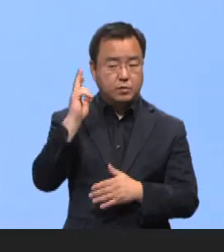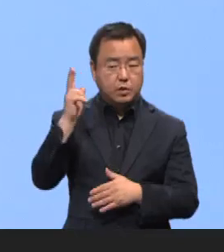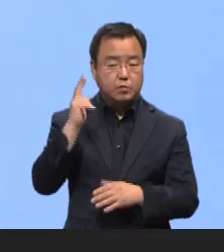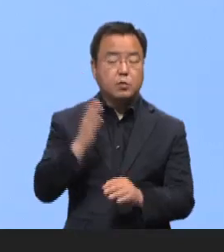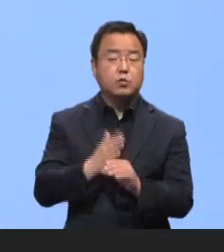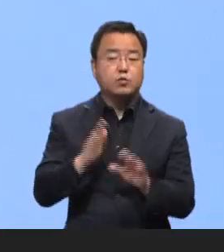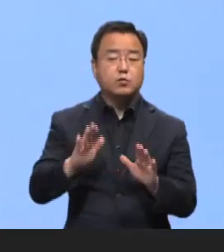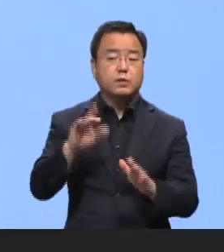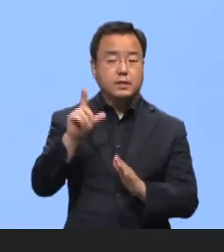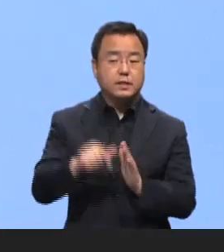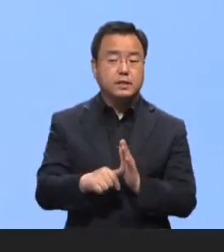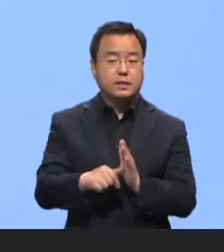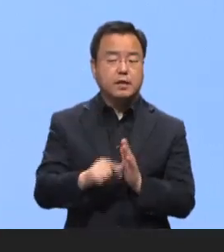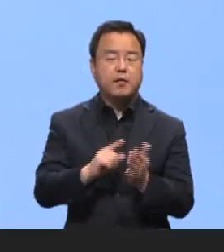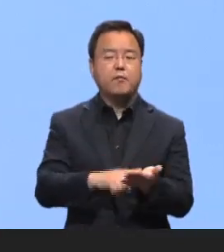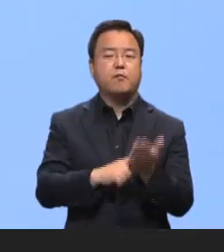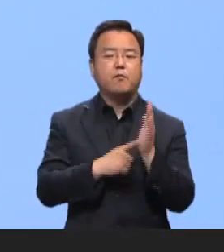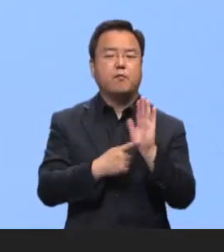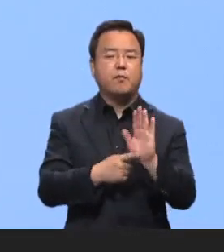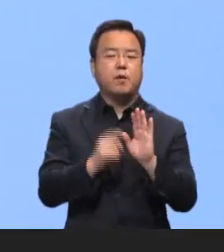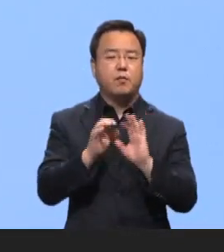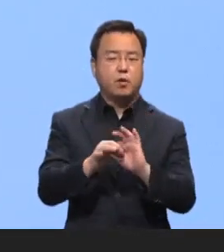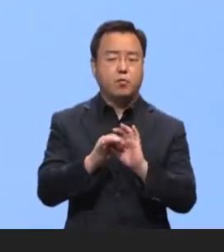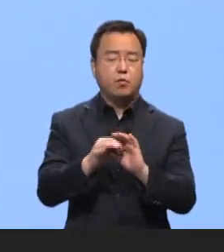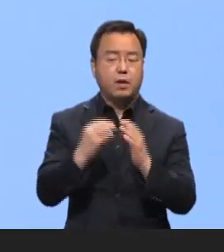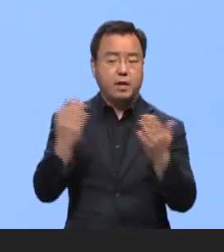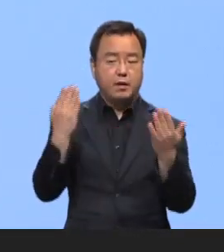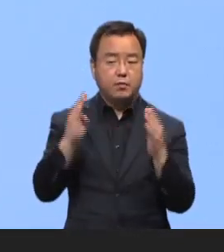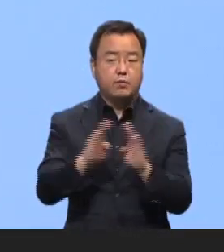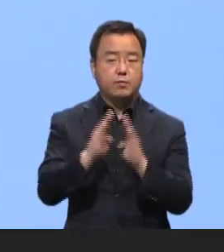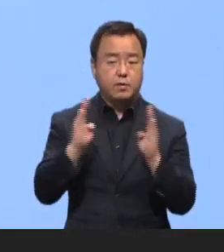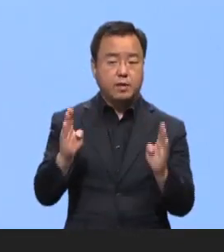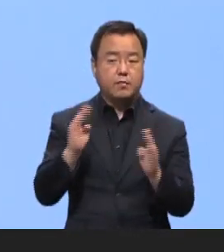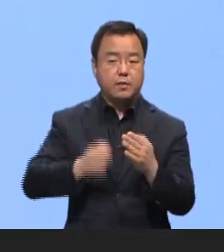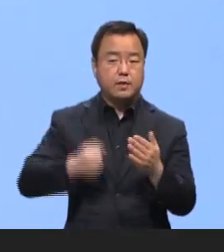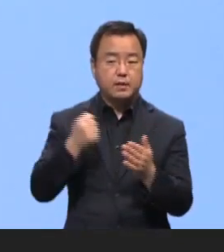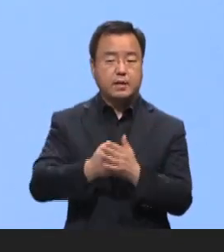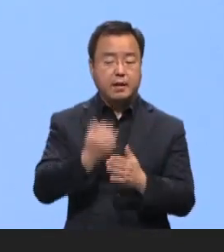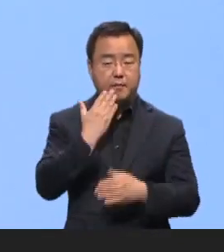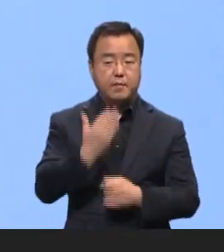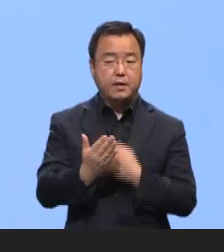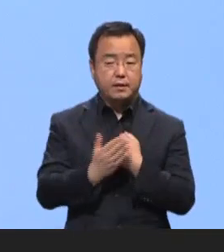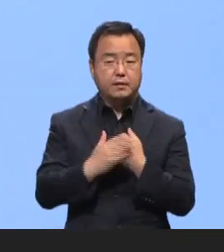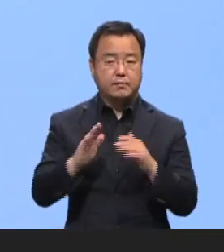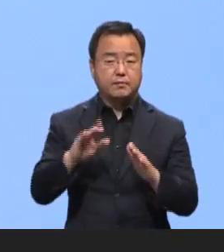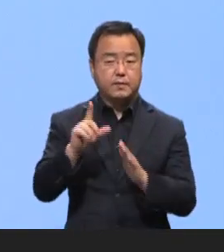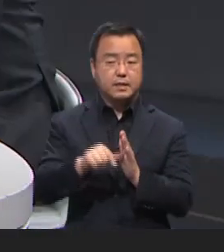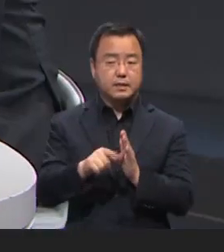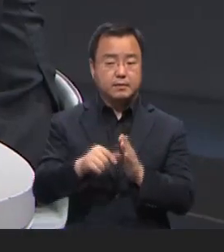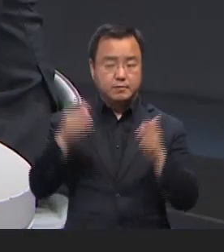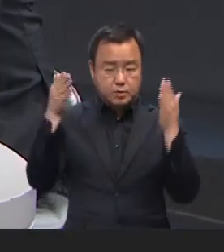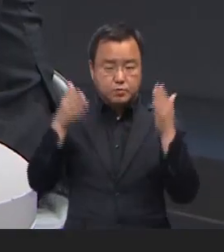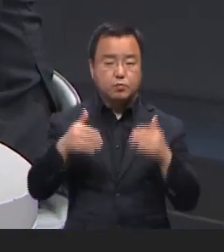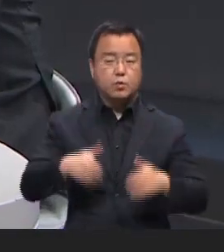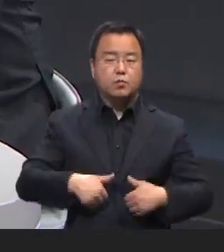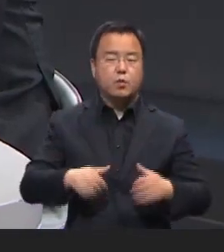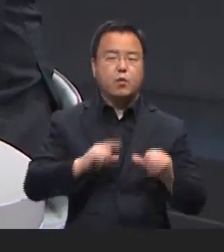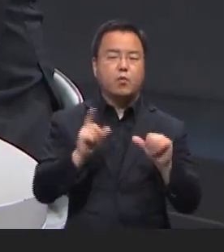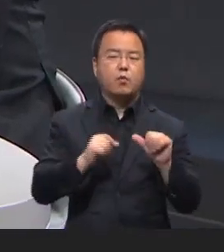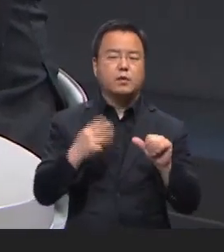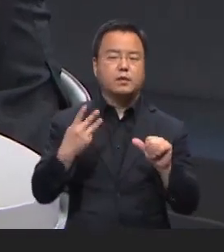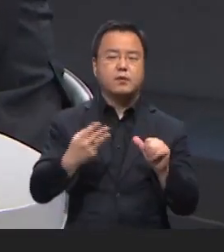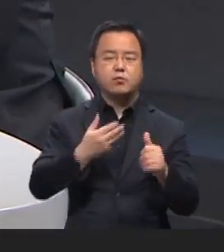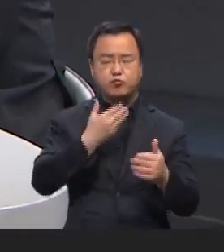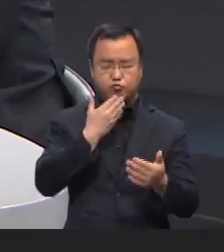시기에 발표 연계해서 계약 여부를 결정하고 발표하겠다고 했으니까요 이 시기에 주목하면 되겠지 4월 3일이 아주 중요한